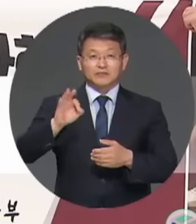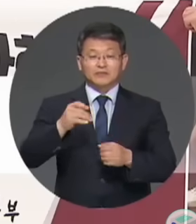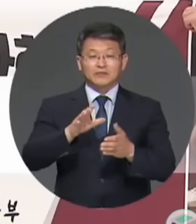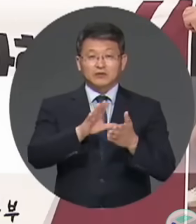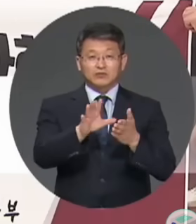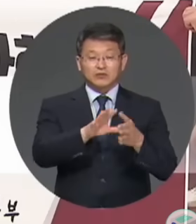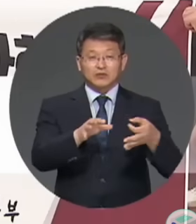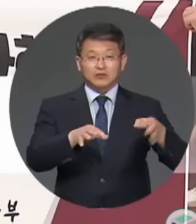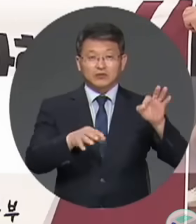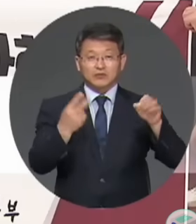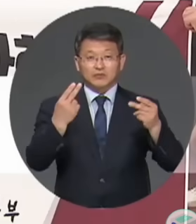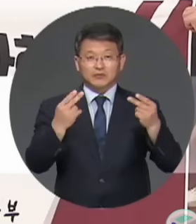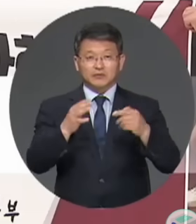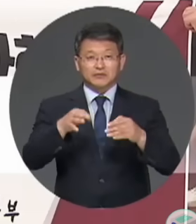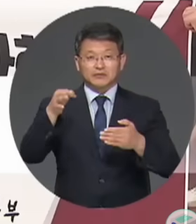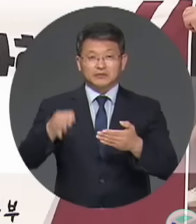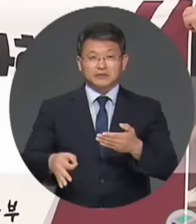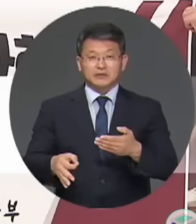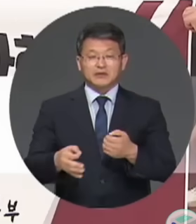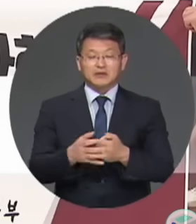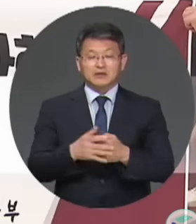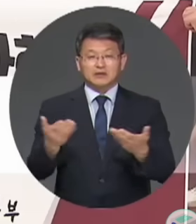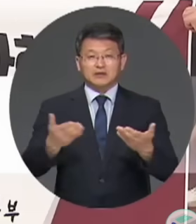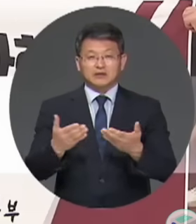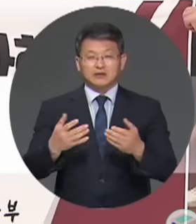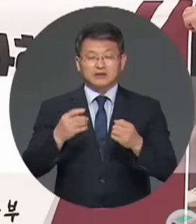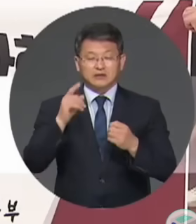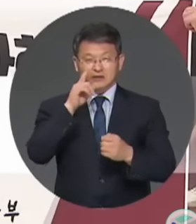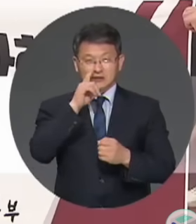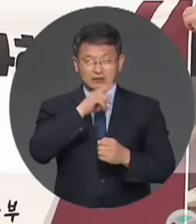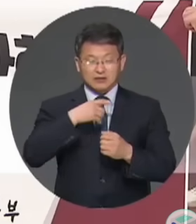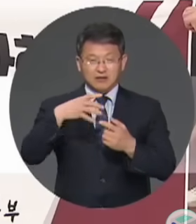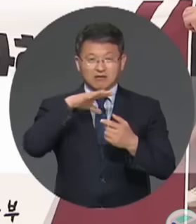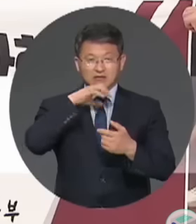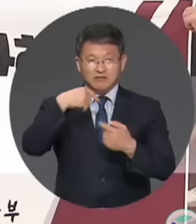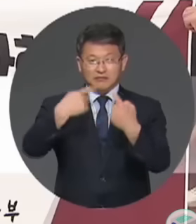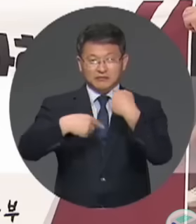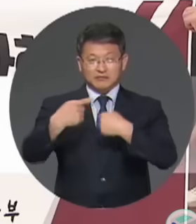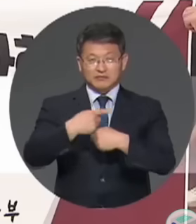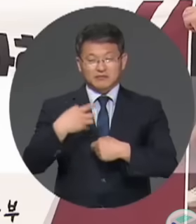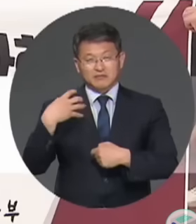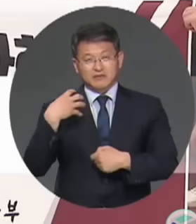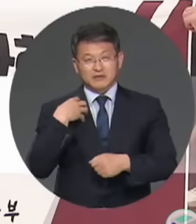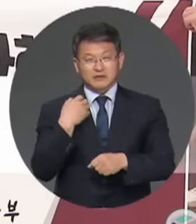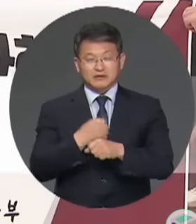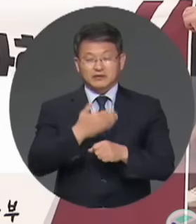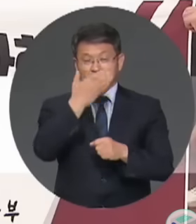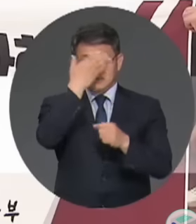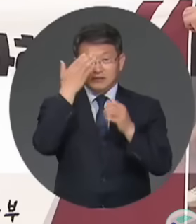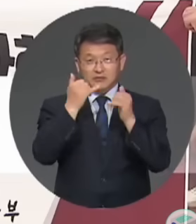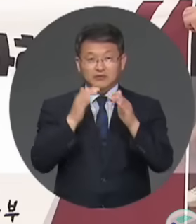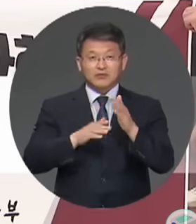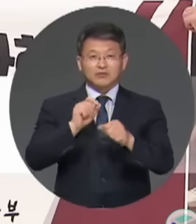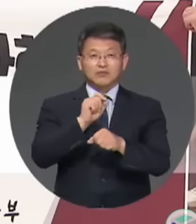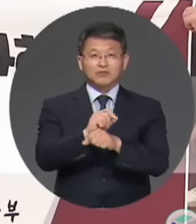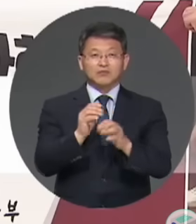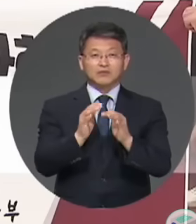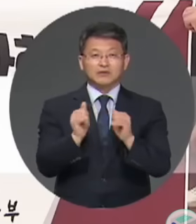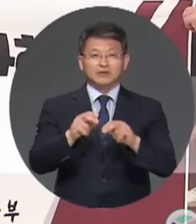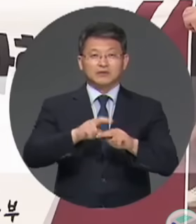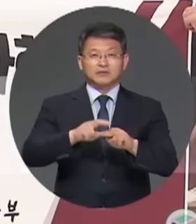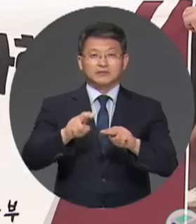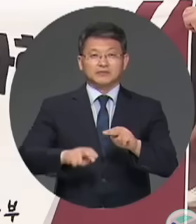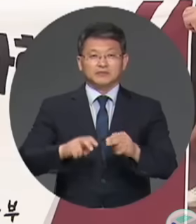물가 인상률에도 못 미치고 과다한 업무에 악성 민원까지 감당해야 하다 보니 젊은 공무원 퇴직자가